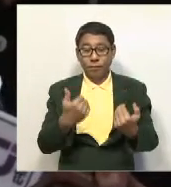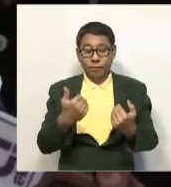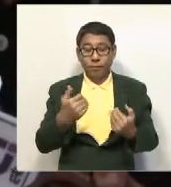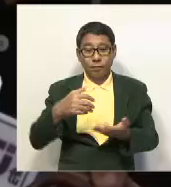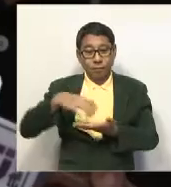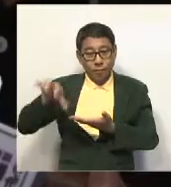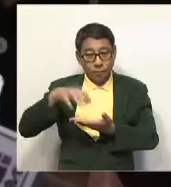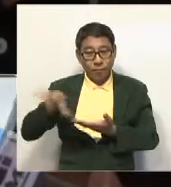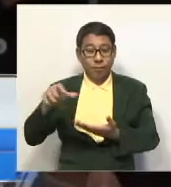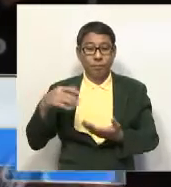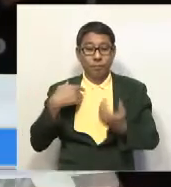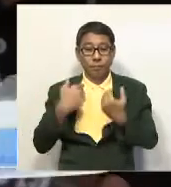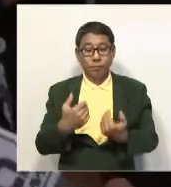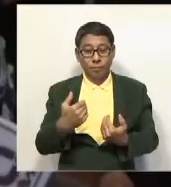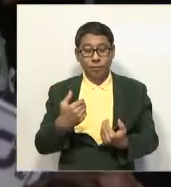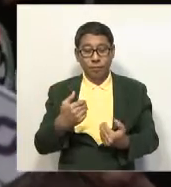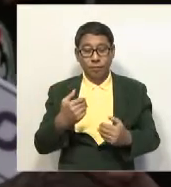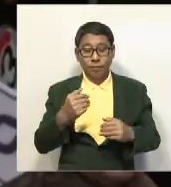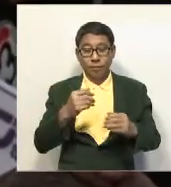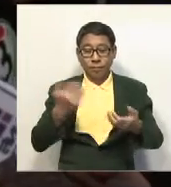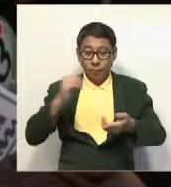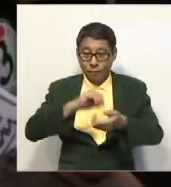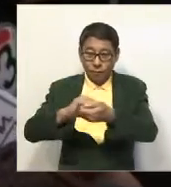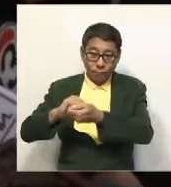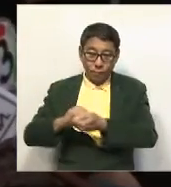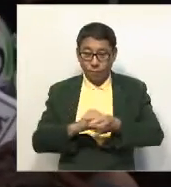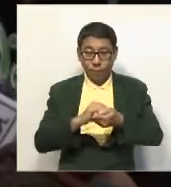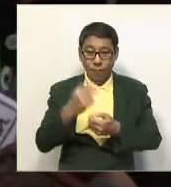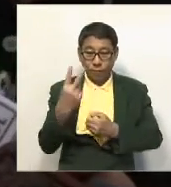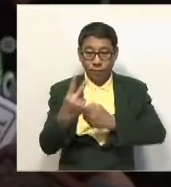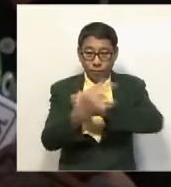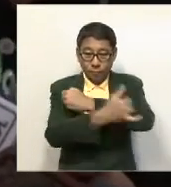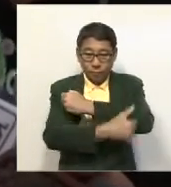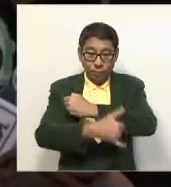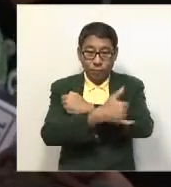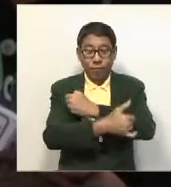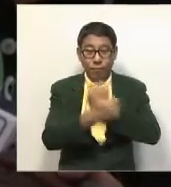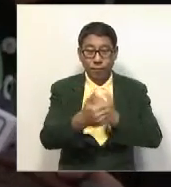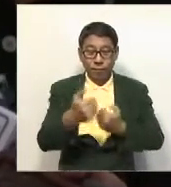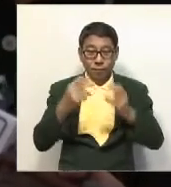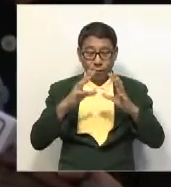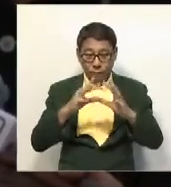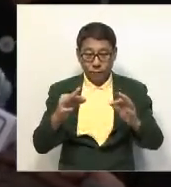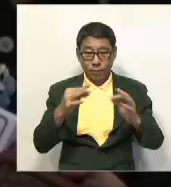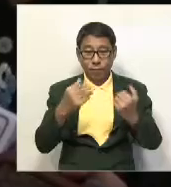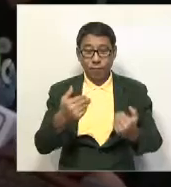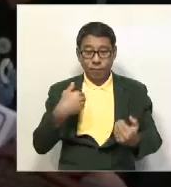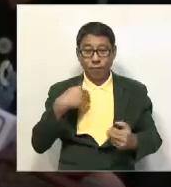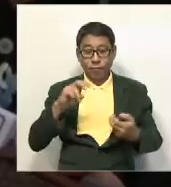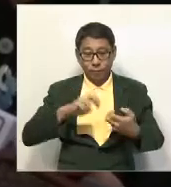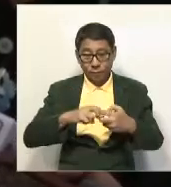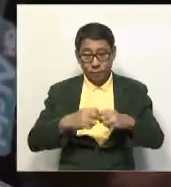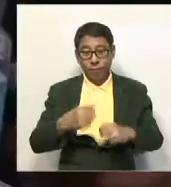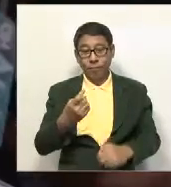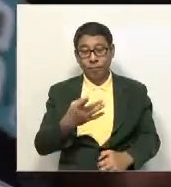ที่จะเล่าถึงด้านความสัมพันธ์ระหว่างสองฝ่ายนะฮะแล้วก็จะต้องมีเรื่องที่ว่าเกิดอะไรขึ้นในบ้